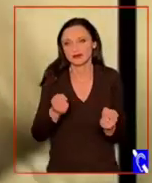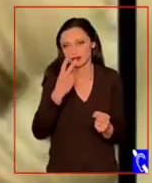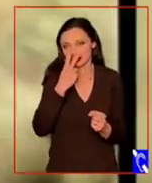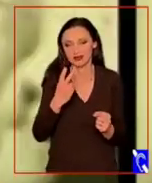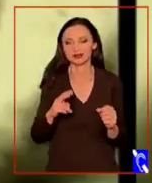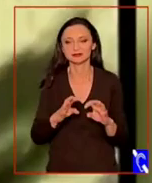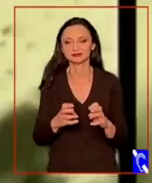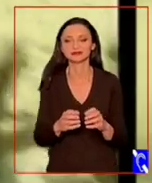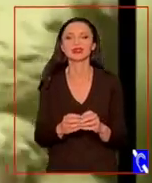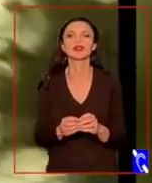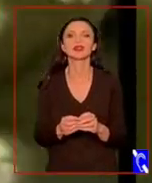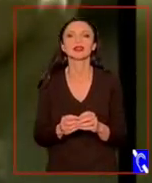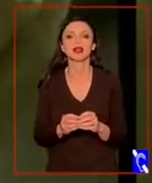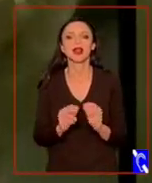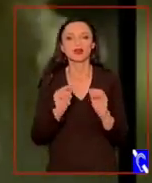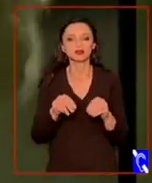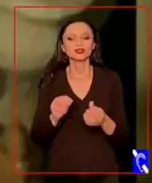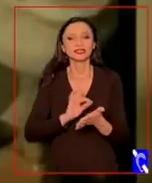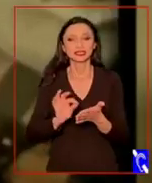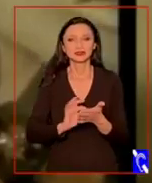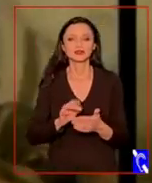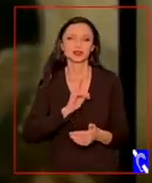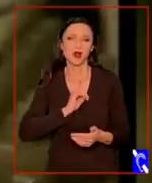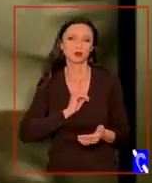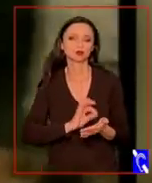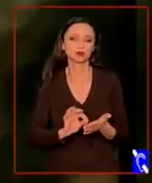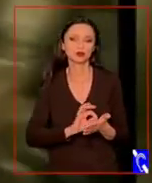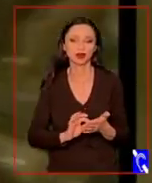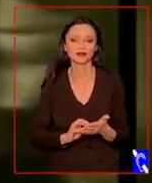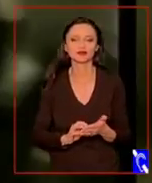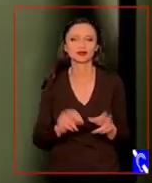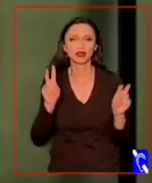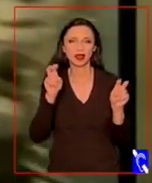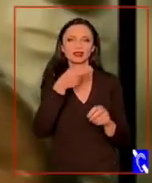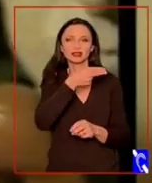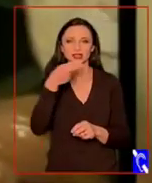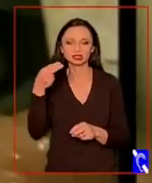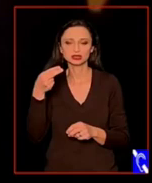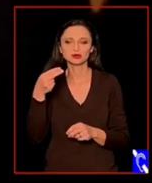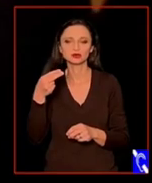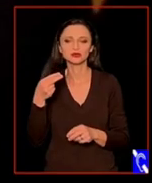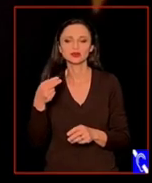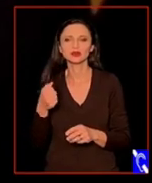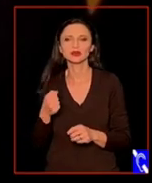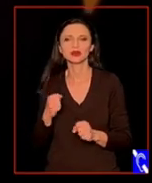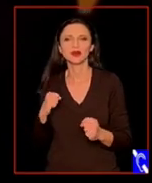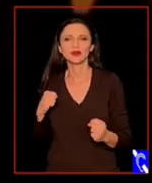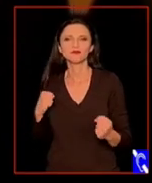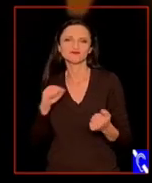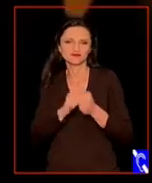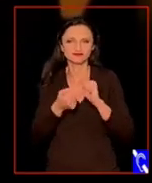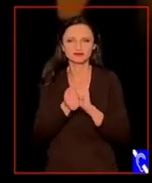mâinile. A devenit și scriitor. Și-a scris autobiografia intitulată Sugestiv înfruntând